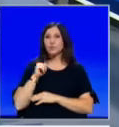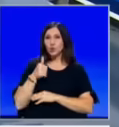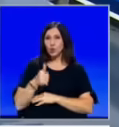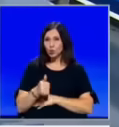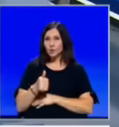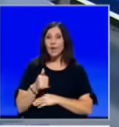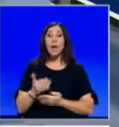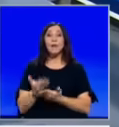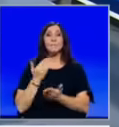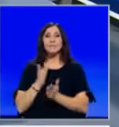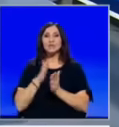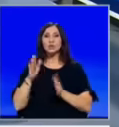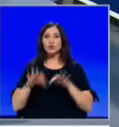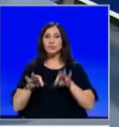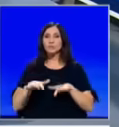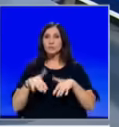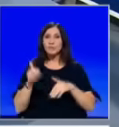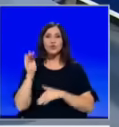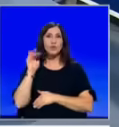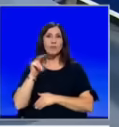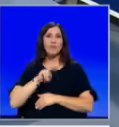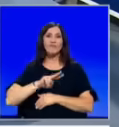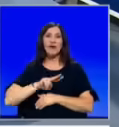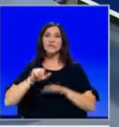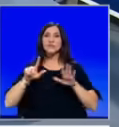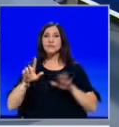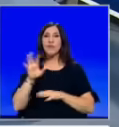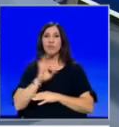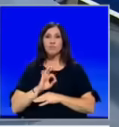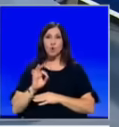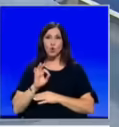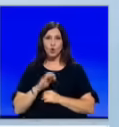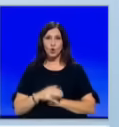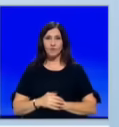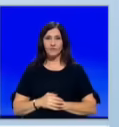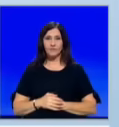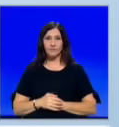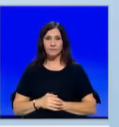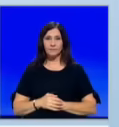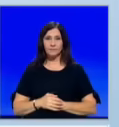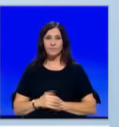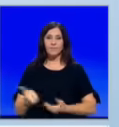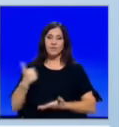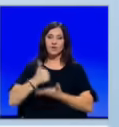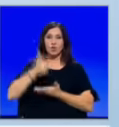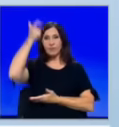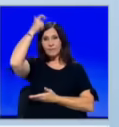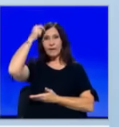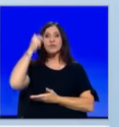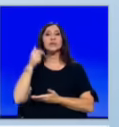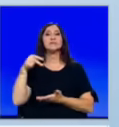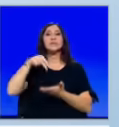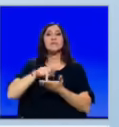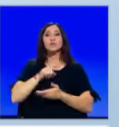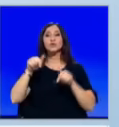утре, а предсрочните избори за парламент ще бъдат на 27 октомври. Начело на МВР застава